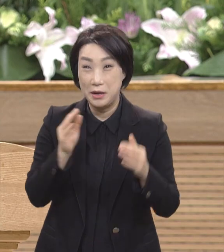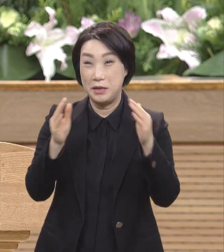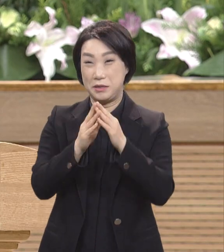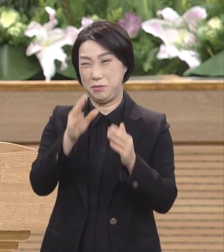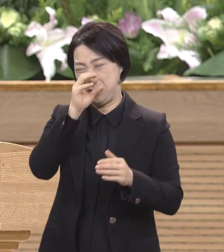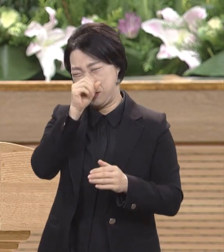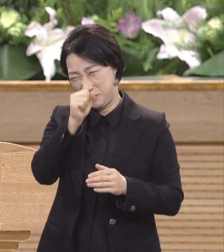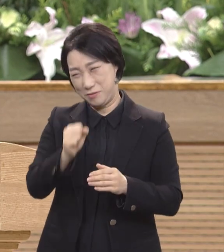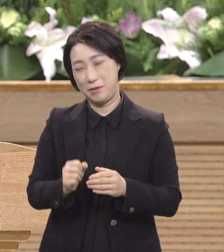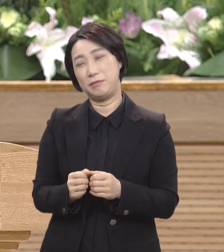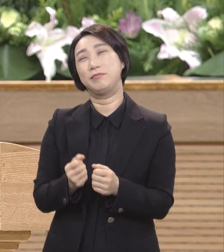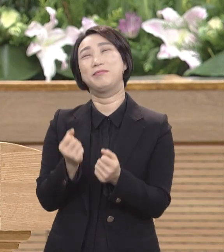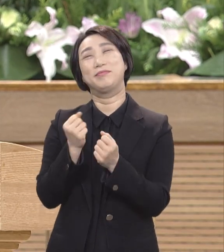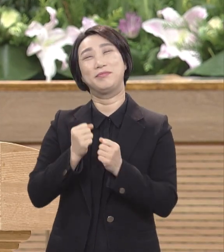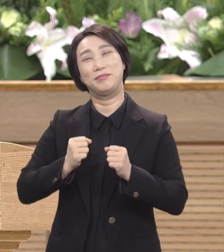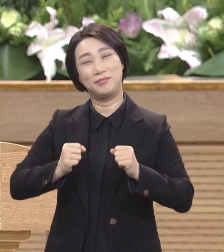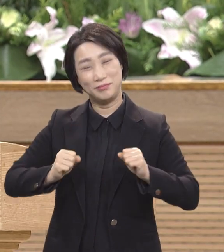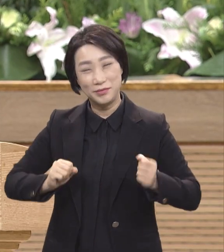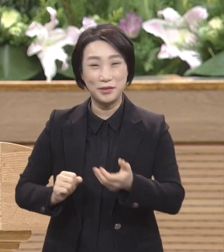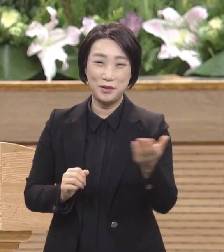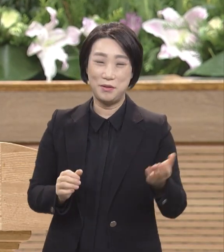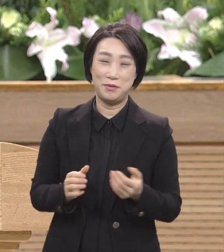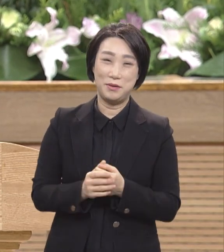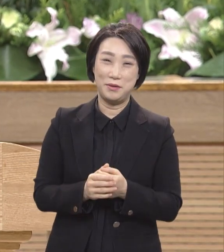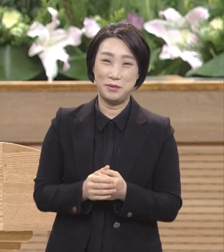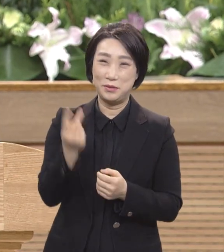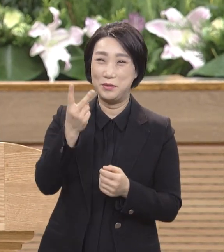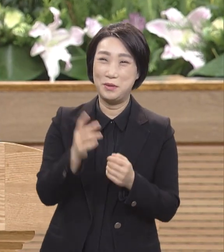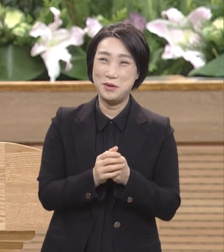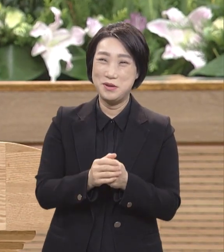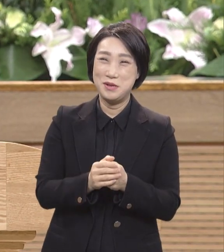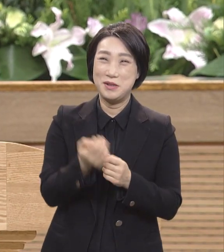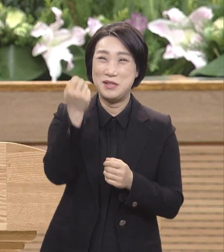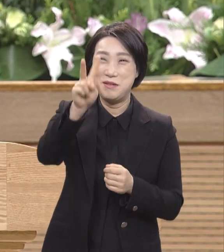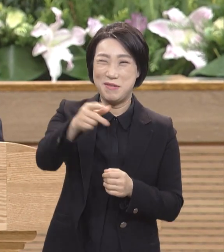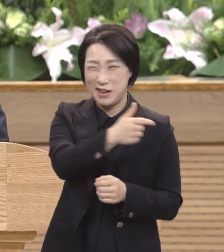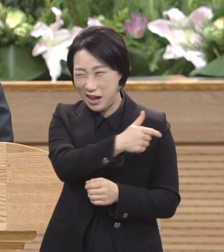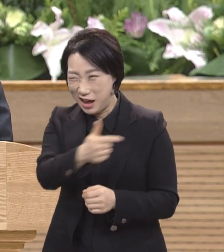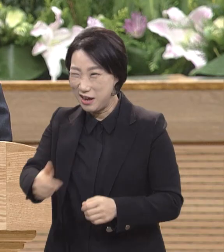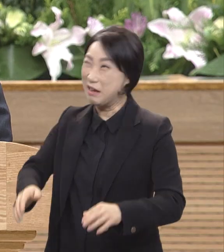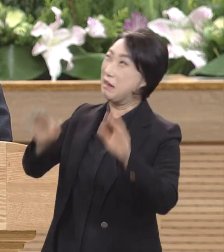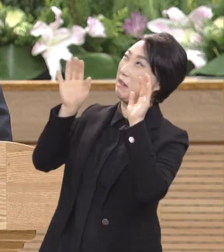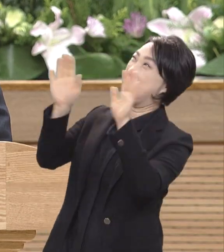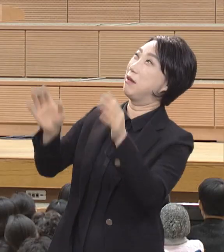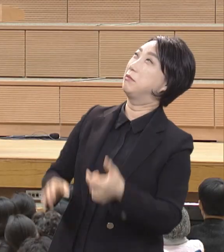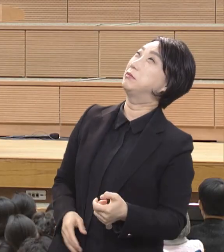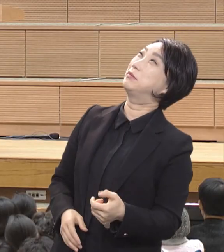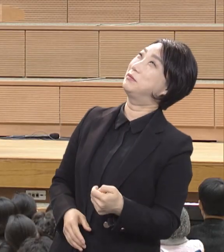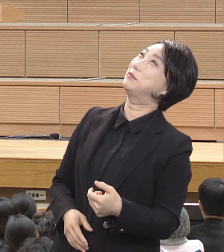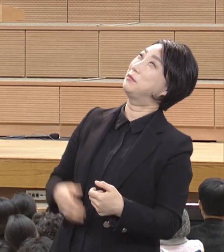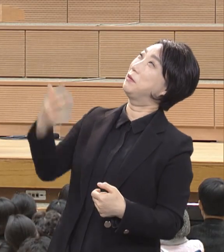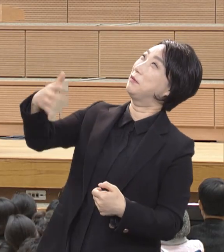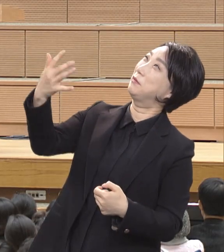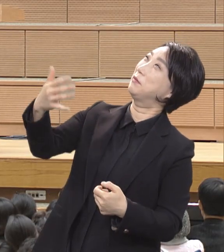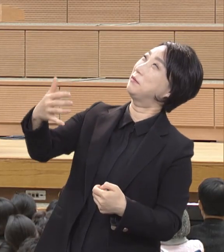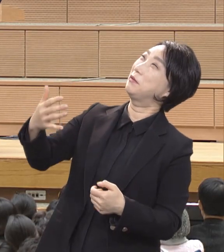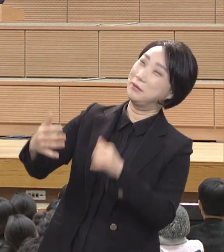집에서 그냥 벽걸이 칠판만 한 테레비 놓고 그죠?